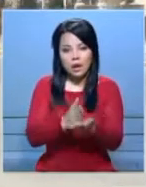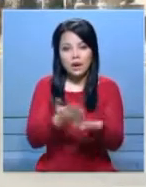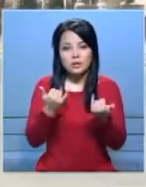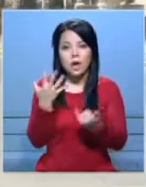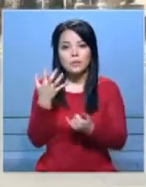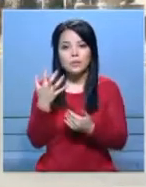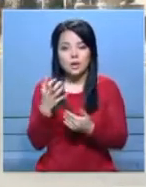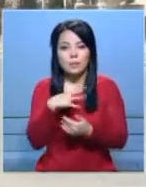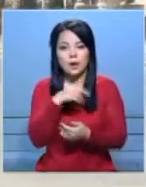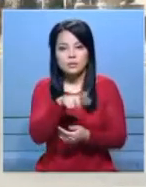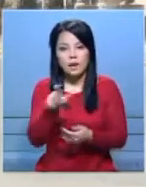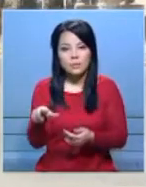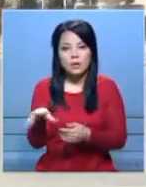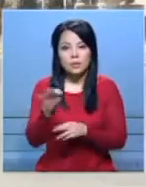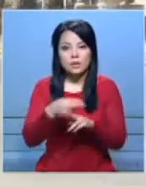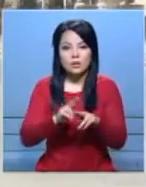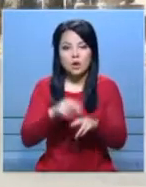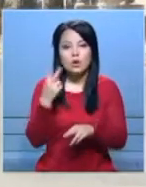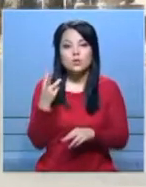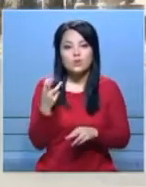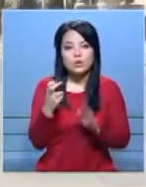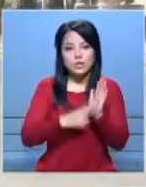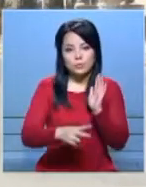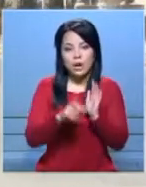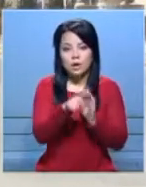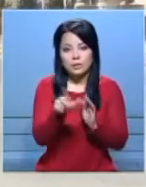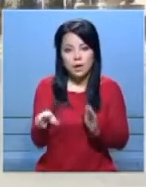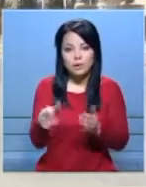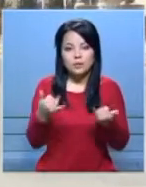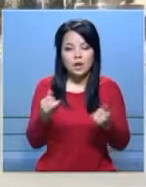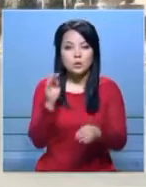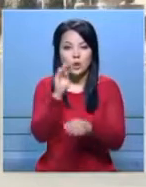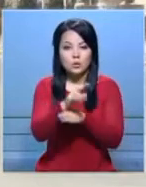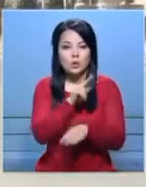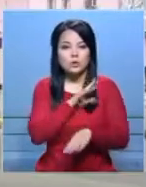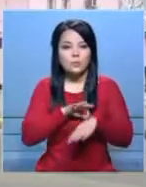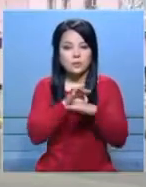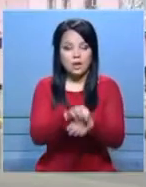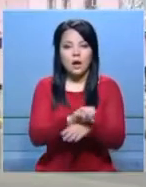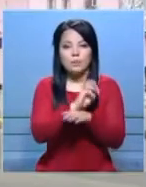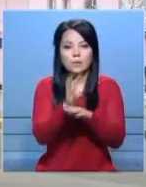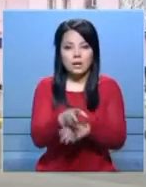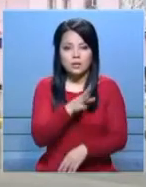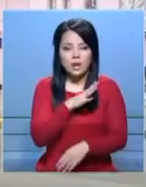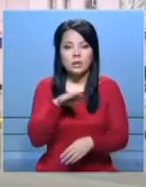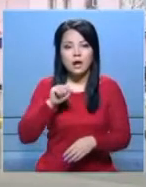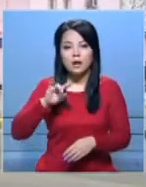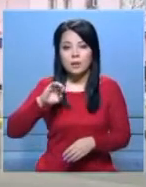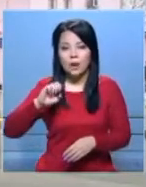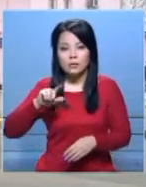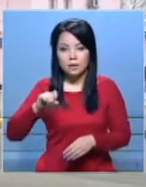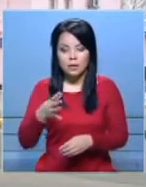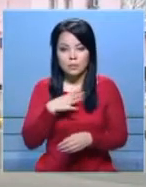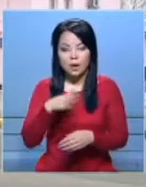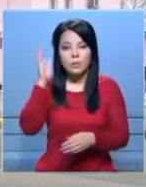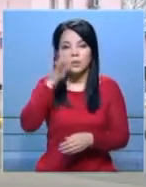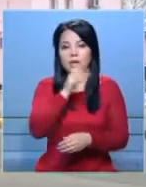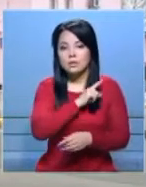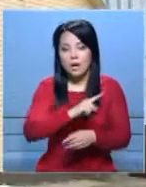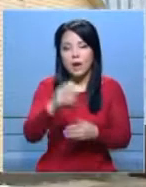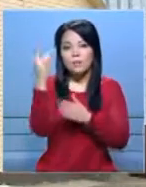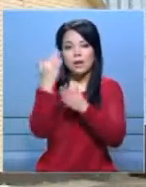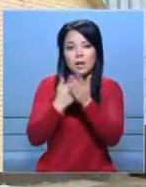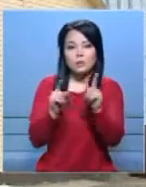500 адам сыртында 370 адам қосымша жұмысқа қамтылды. Тарбағатайлықтар алдағы жылдарда осы